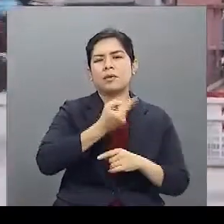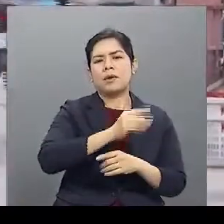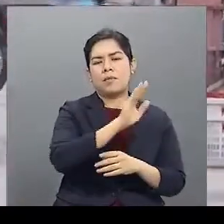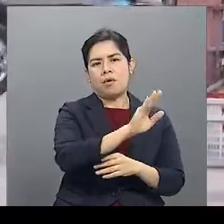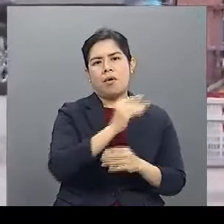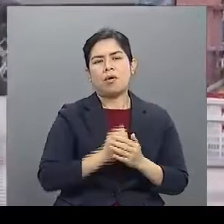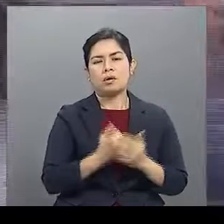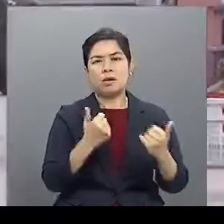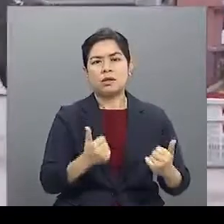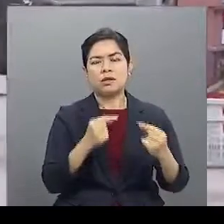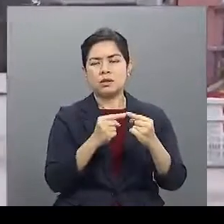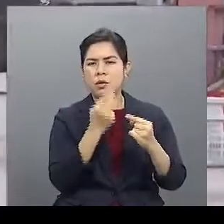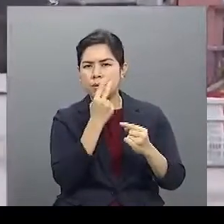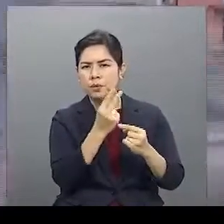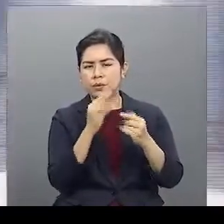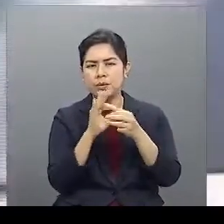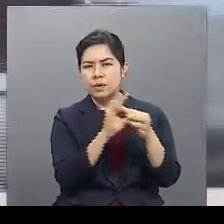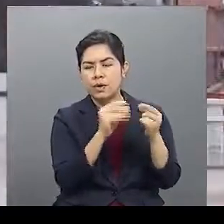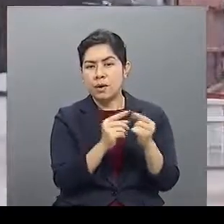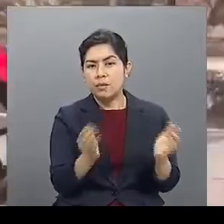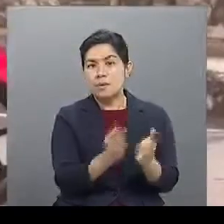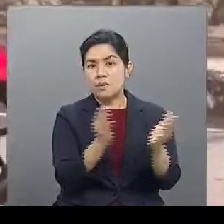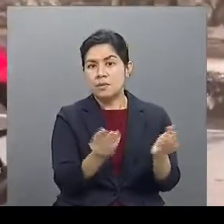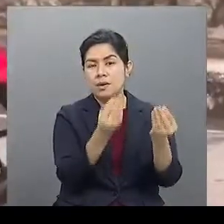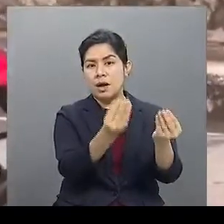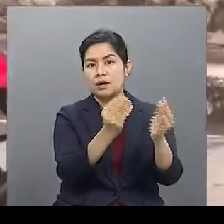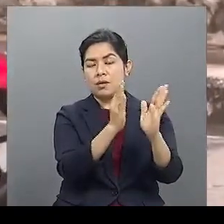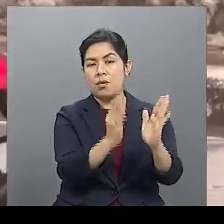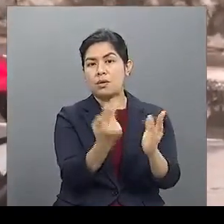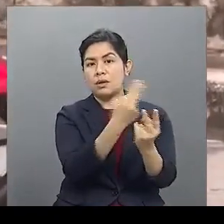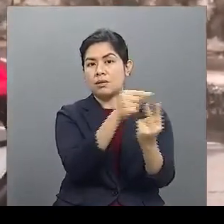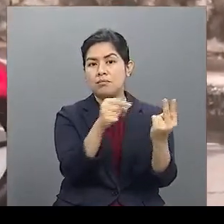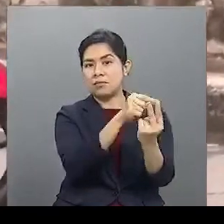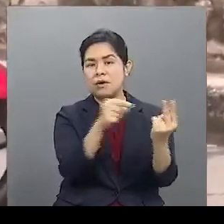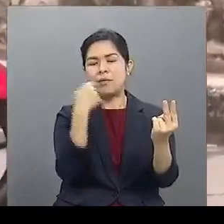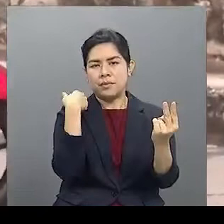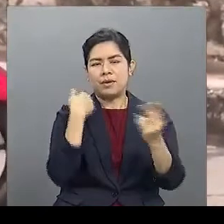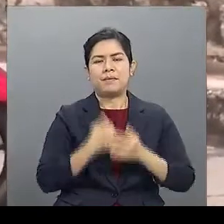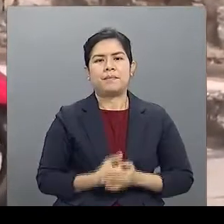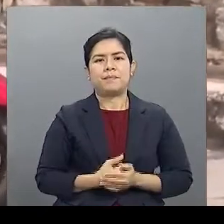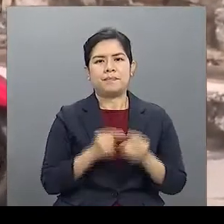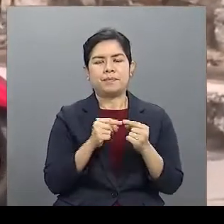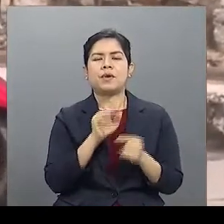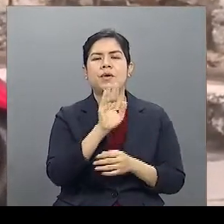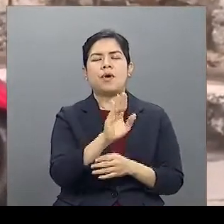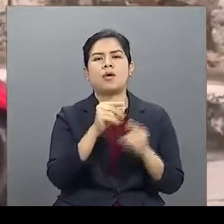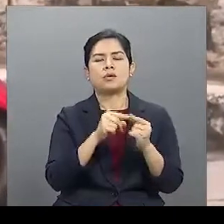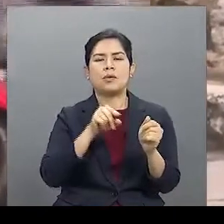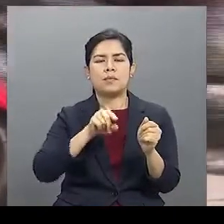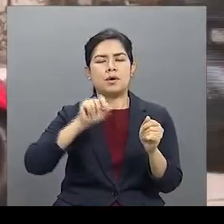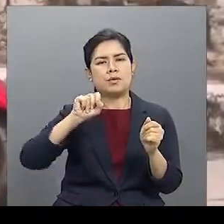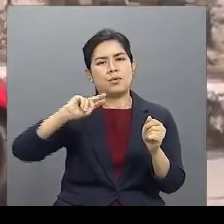ที่การหาเสียงสนับสนุนให้ผู้สมัครอีก2คนสำหรับเทศบาลเมืองสุไหงโกลกมีผู้มีสิทธิ์เลือกตั้งจำนว